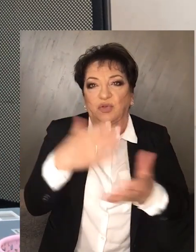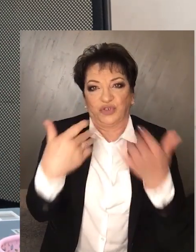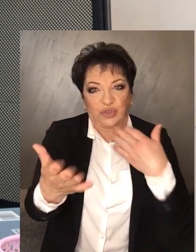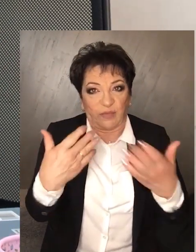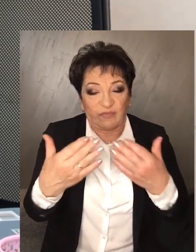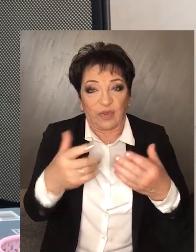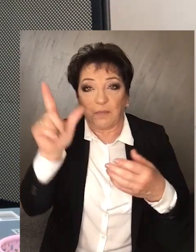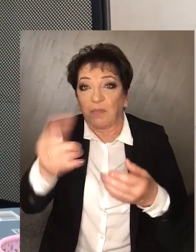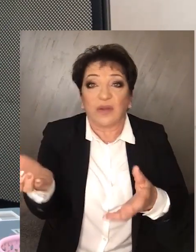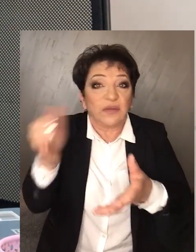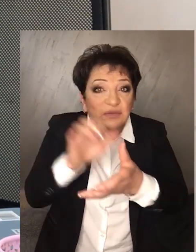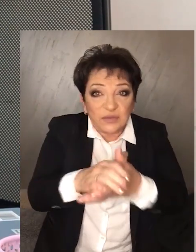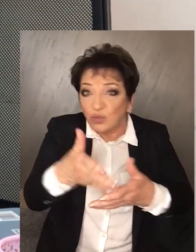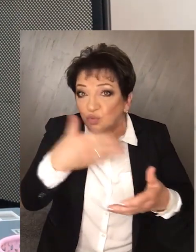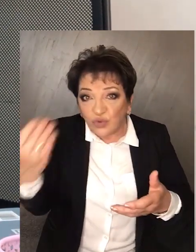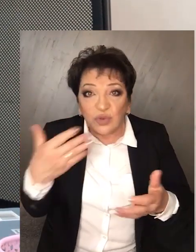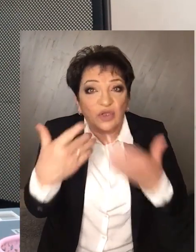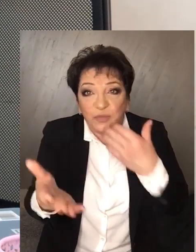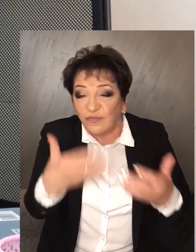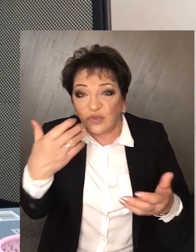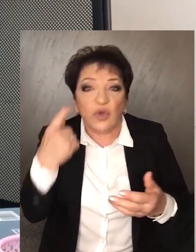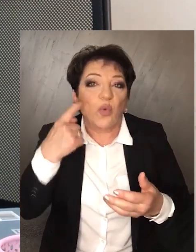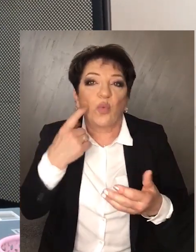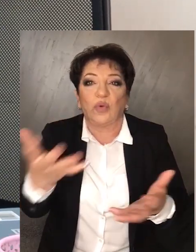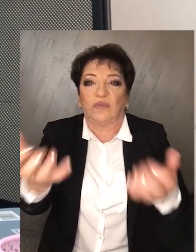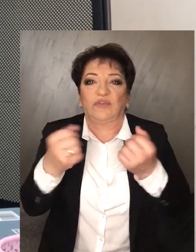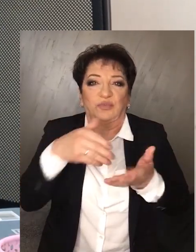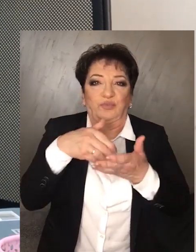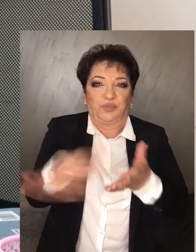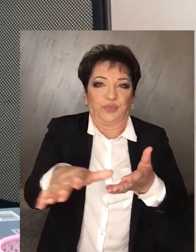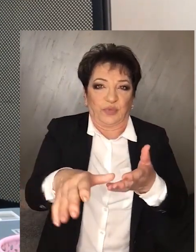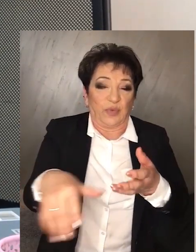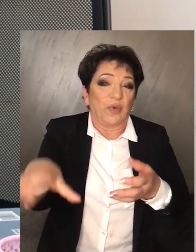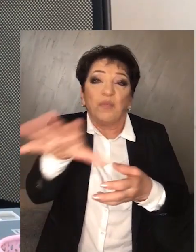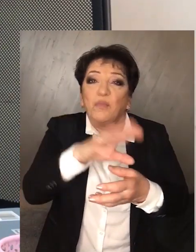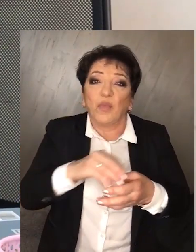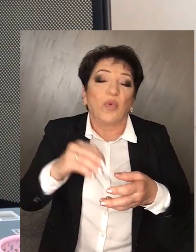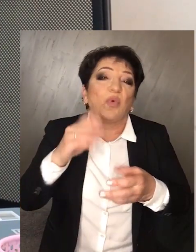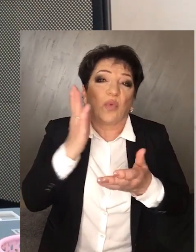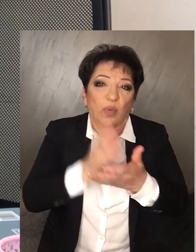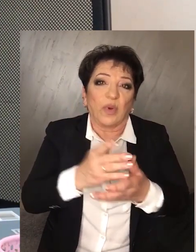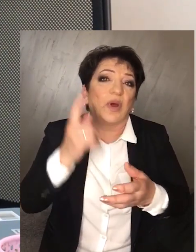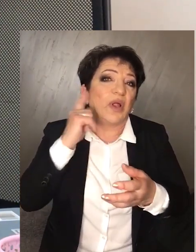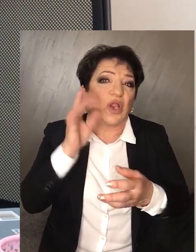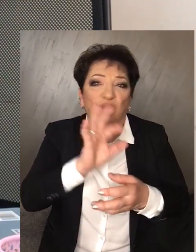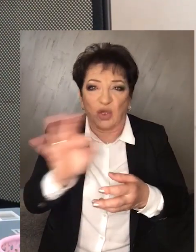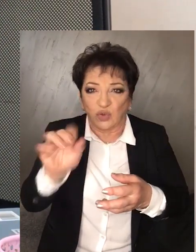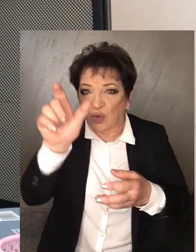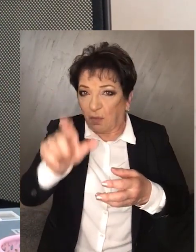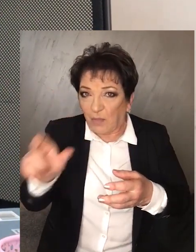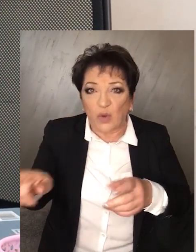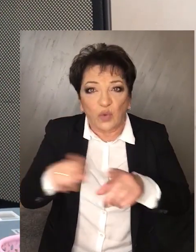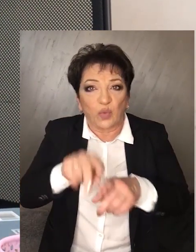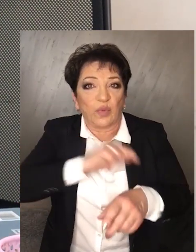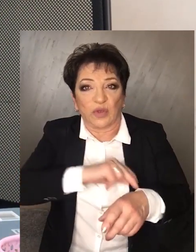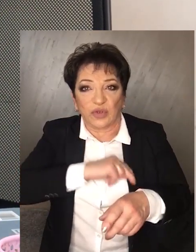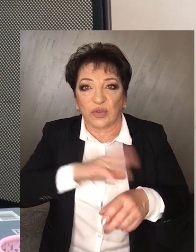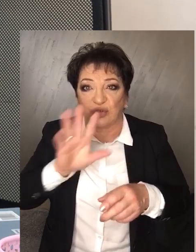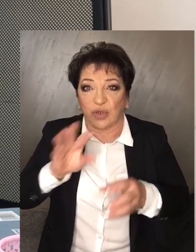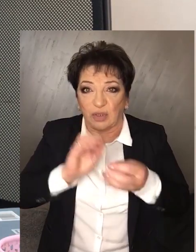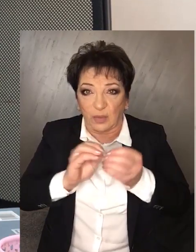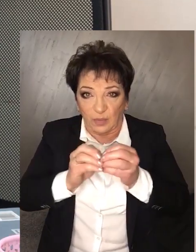երեխա կամ բարեկամ, որ ինքը կարողանա ծանոթ լինի, որ ինքը կարողանա վերցնի խուլերին աշխատանքի։